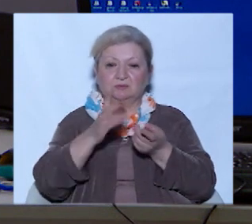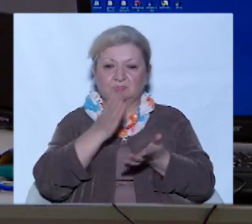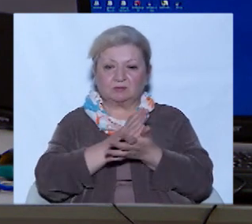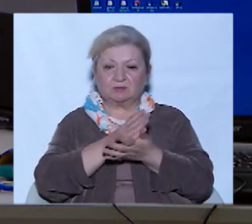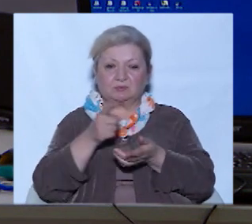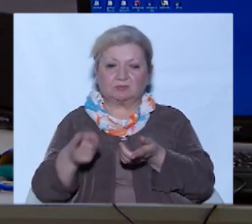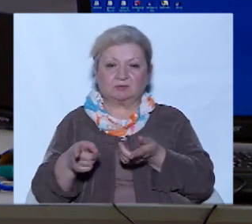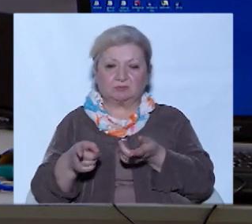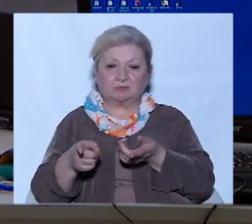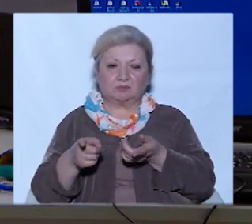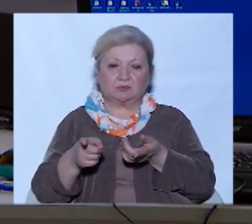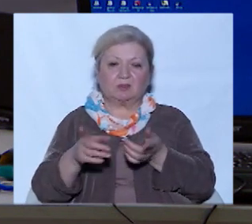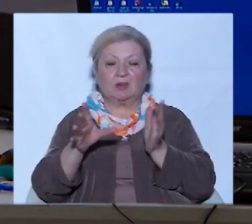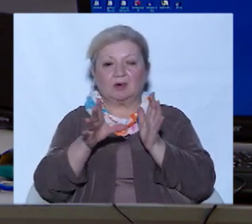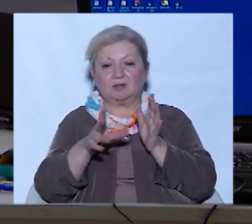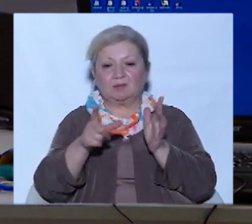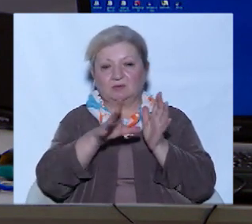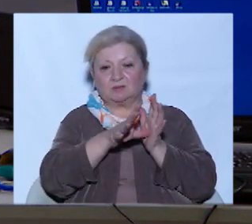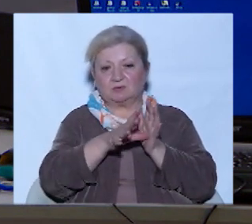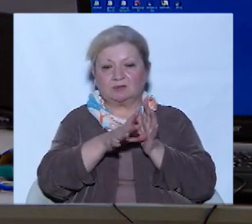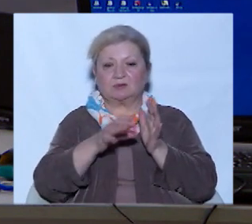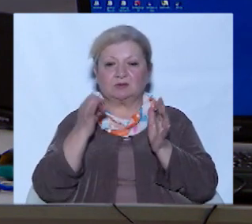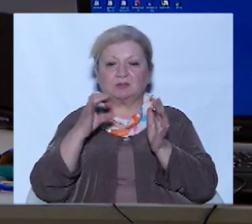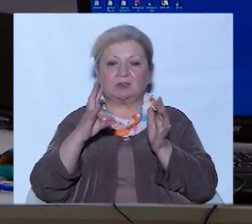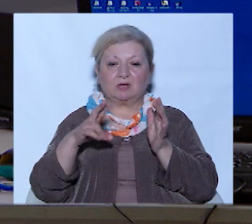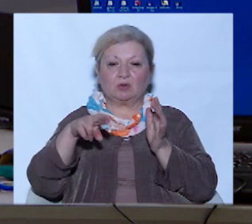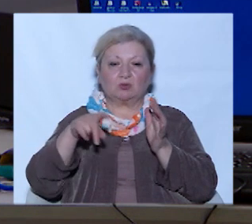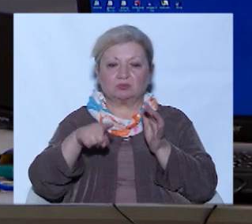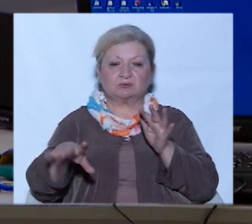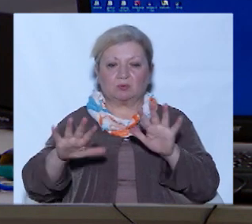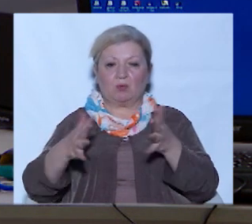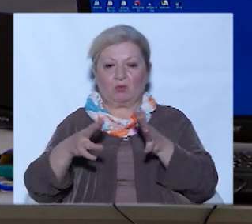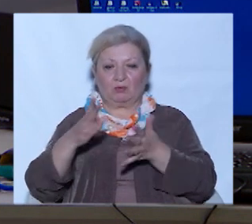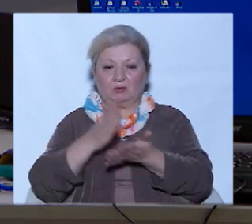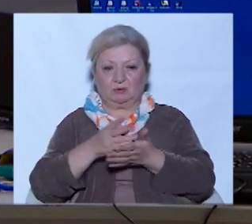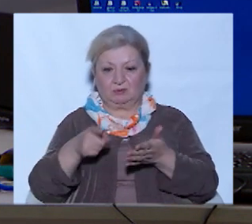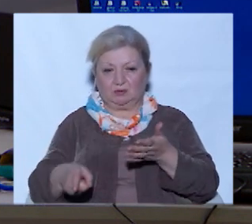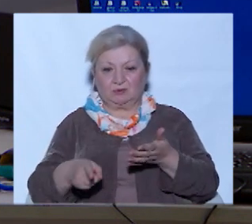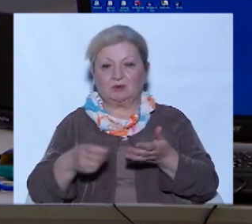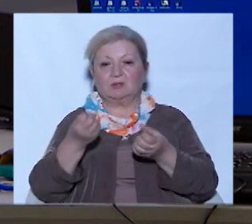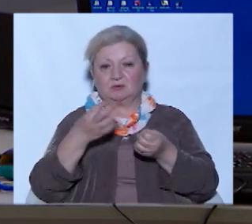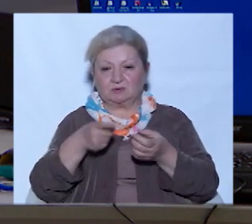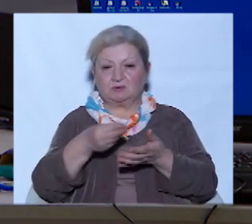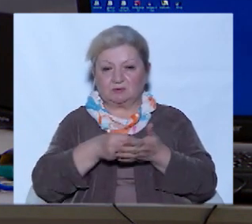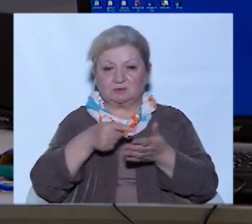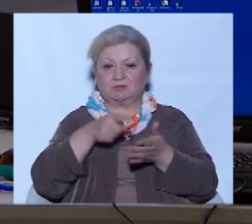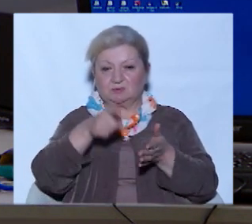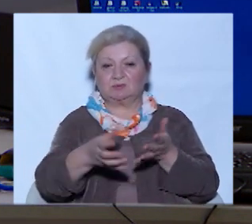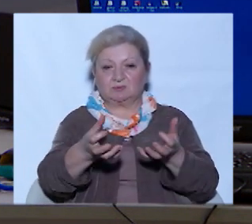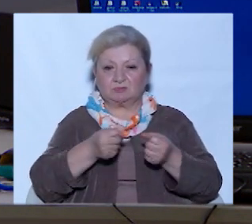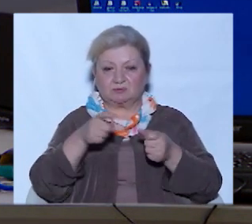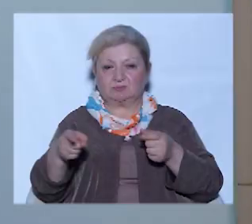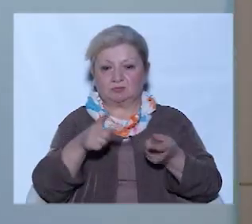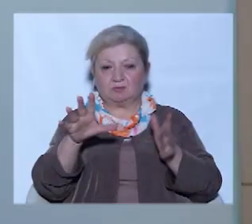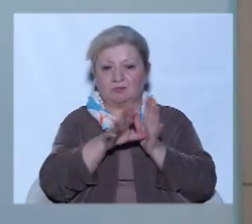რაც ეყრდნობა, ასე ვთქვათ, ელექტრომაგნიტური ინდუქციის მოვლენას. კიდევ ერთხელ, ჩვენ მოცემულ მომენტში